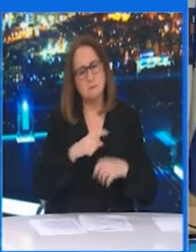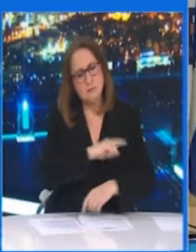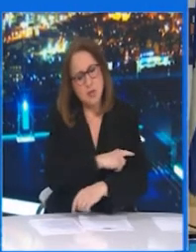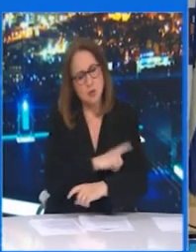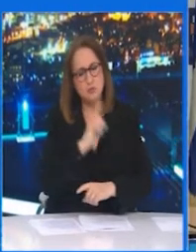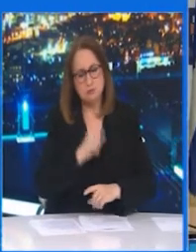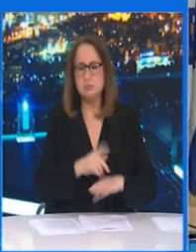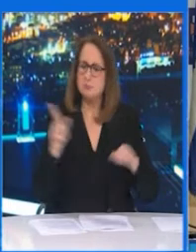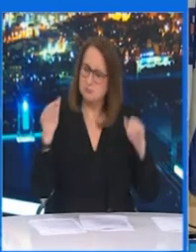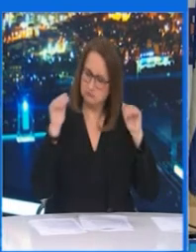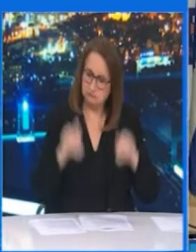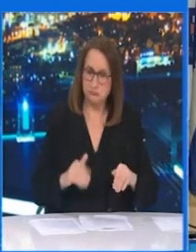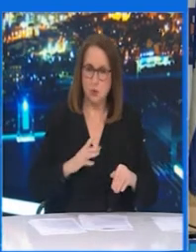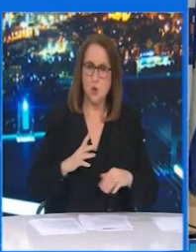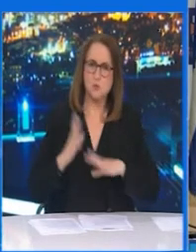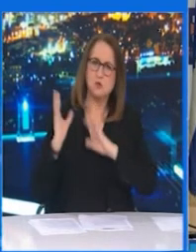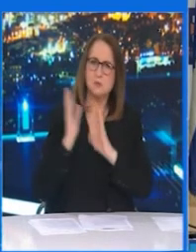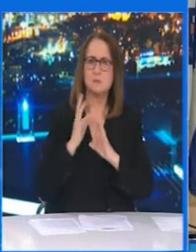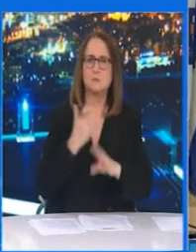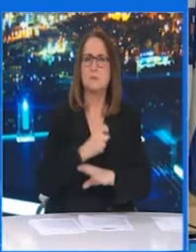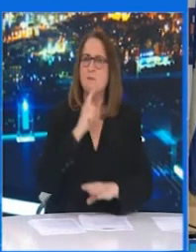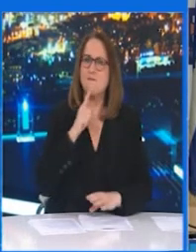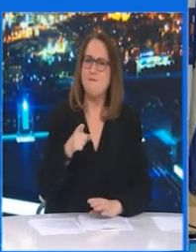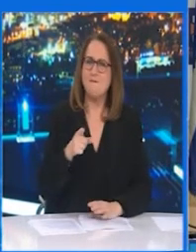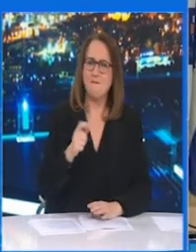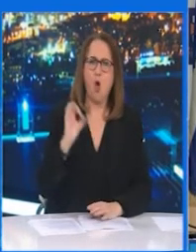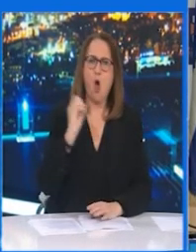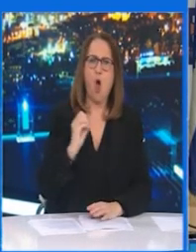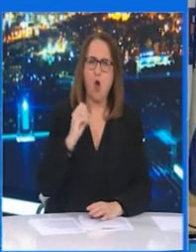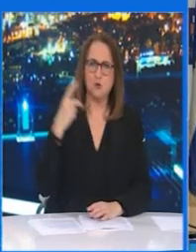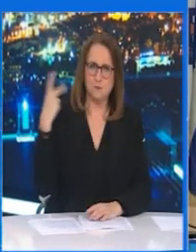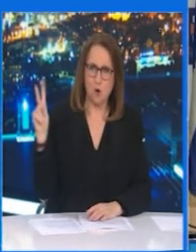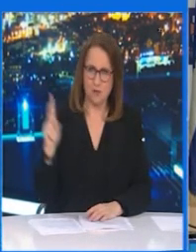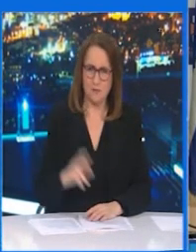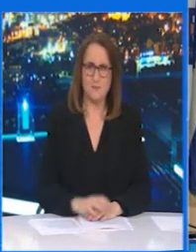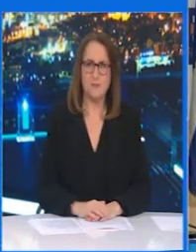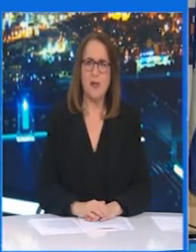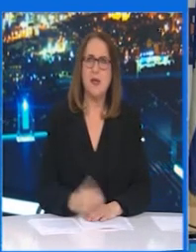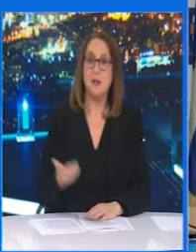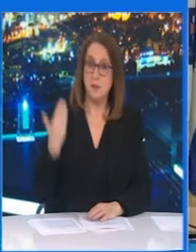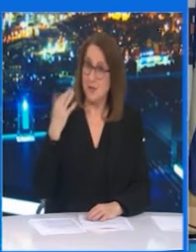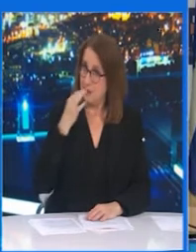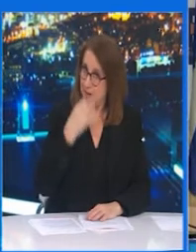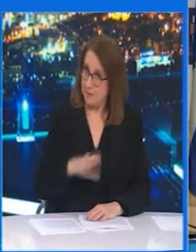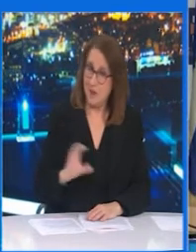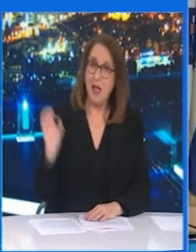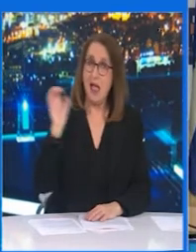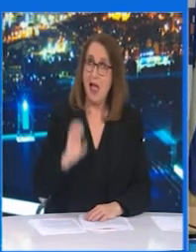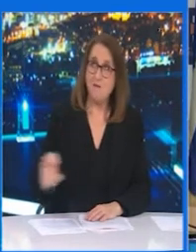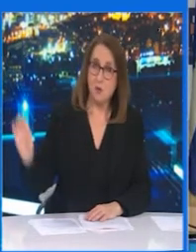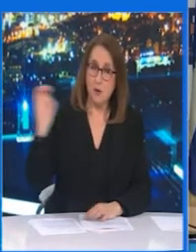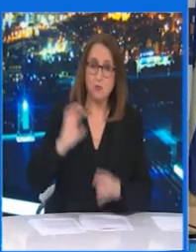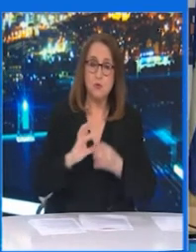Οι οργανισμοί αξιολόγησης, όπως προαναφέραμε, Ευρωπαϊκός Οργανισμός Φαρμάκων,